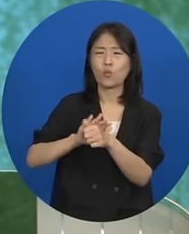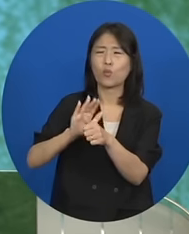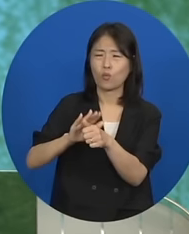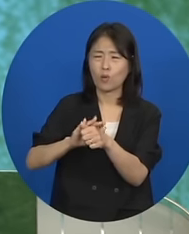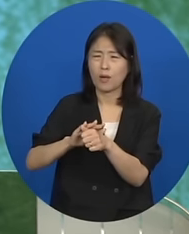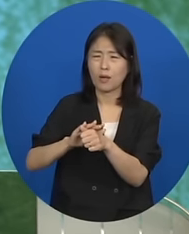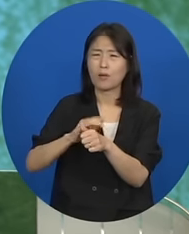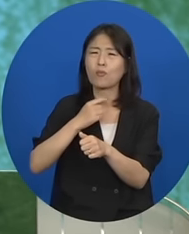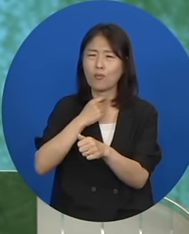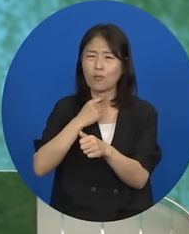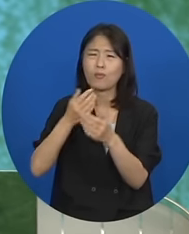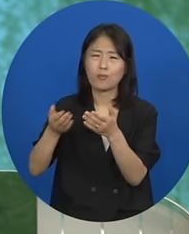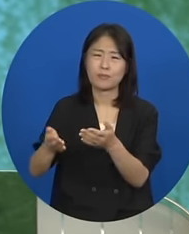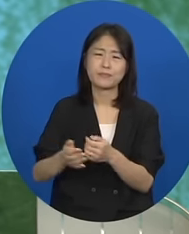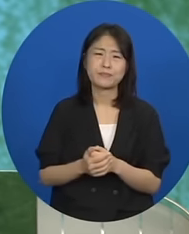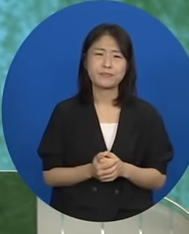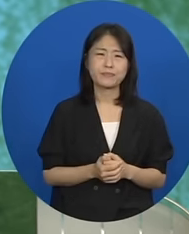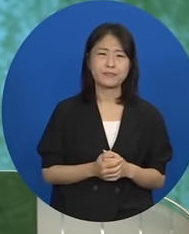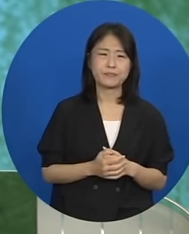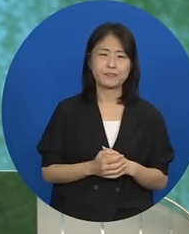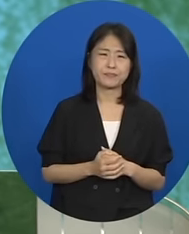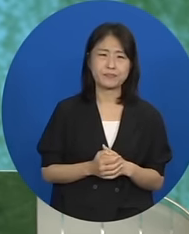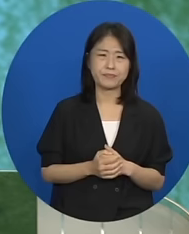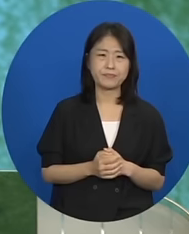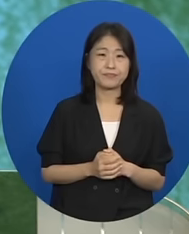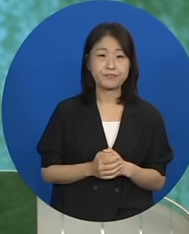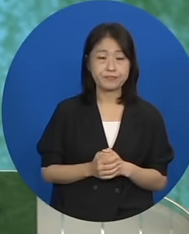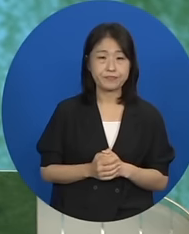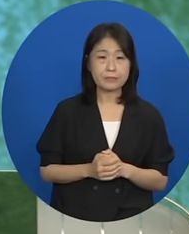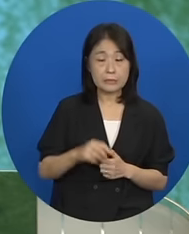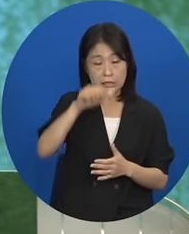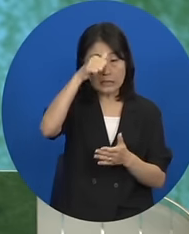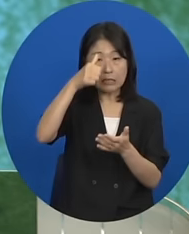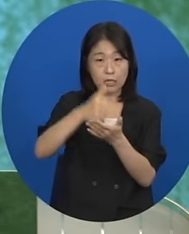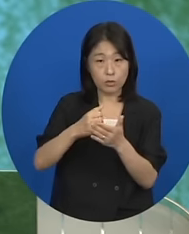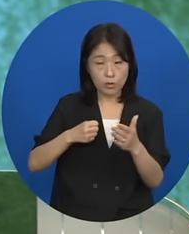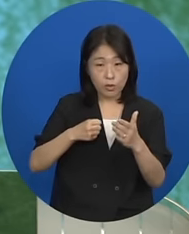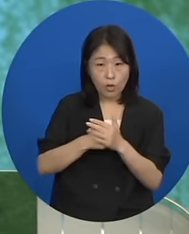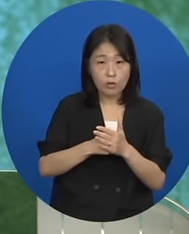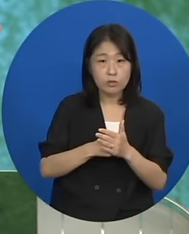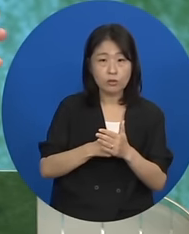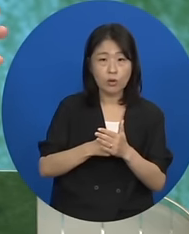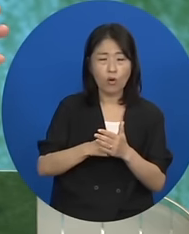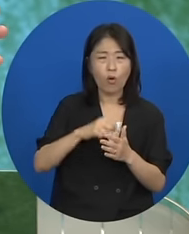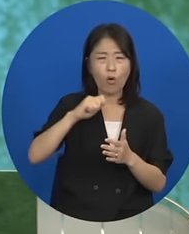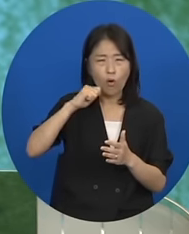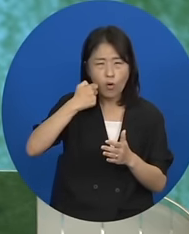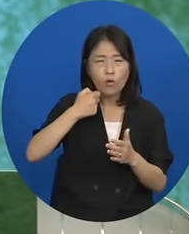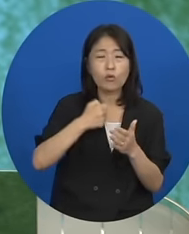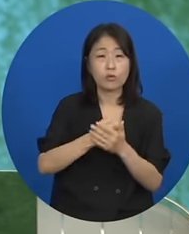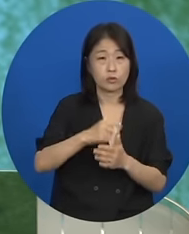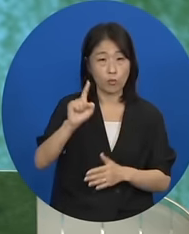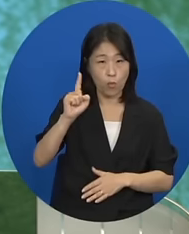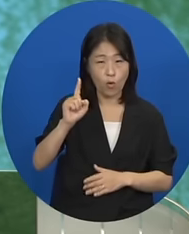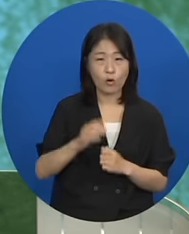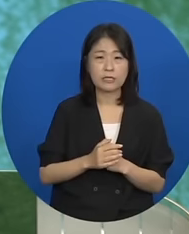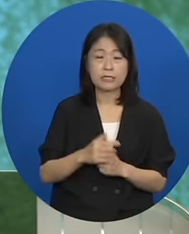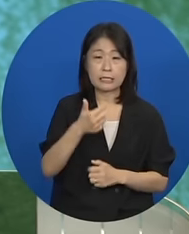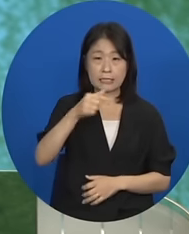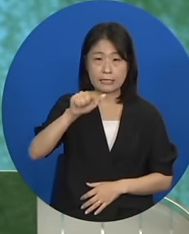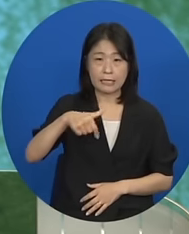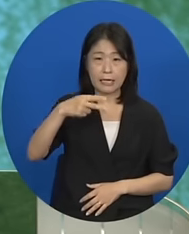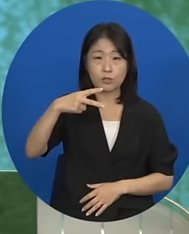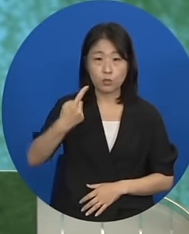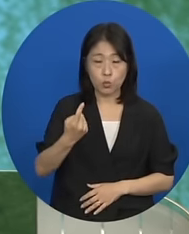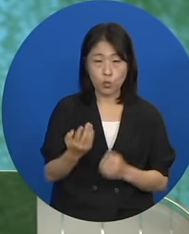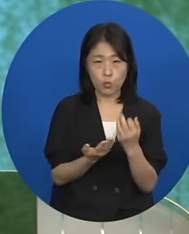장님께서 귀한 결정을 내려주 호남 선교 연애에 도라고 하는 섬입니다 거기에 이제 교회들이 있는데 참